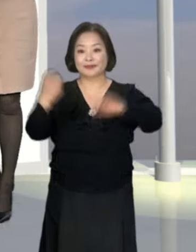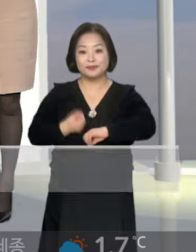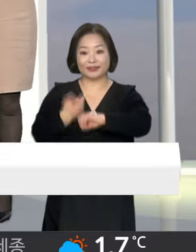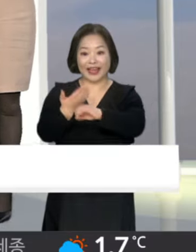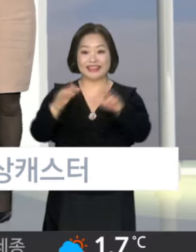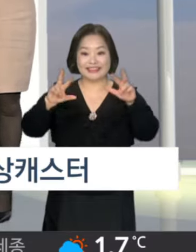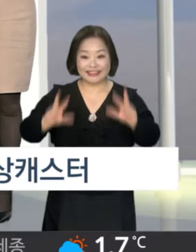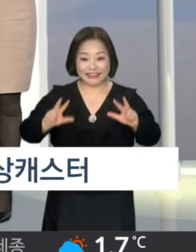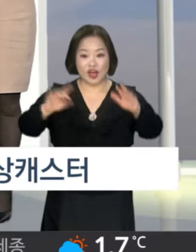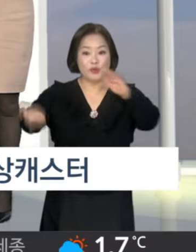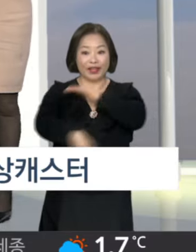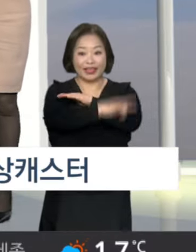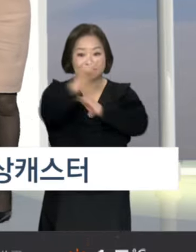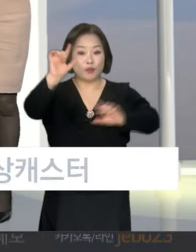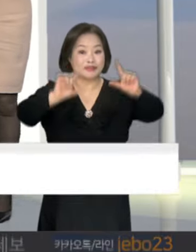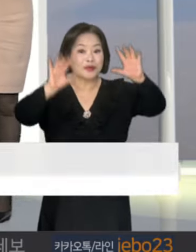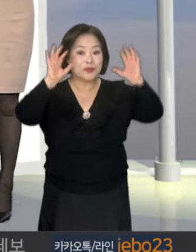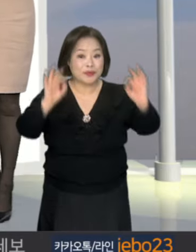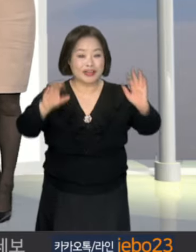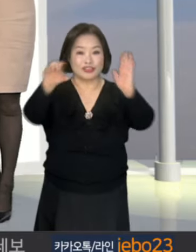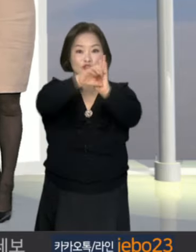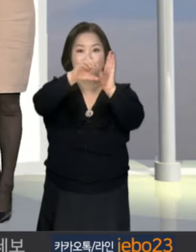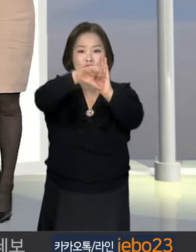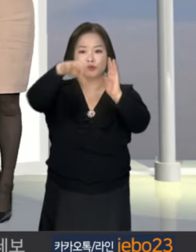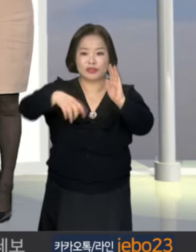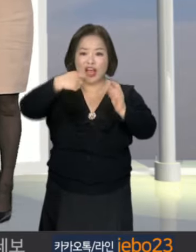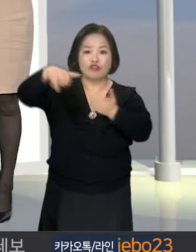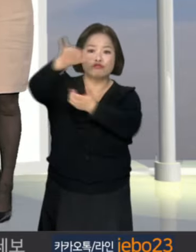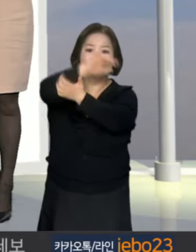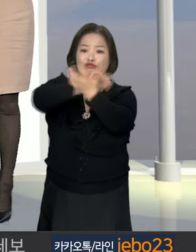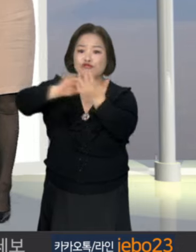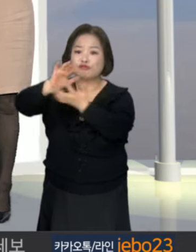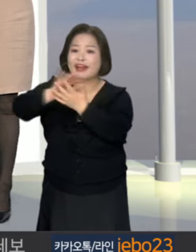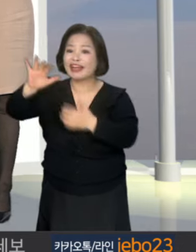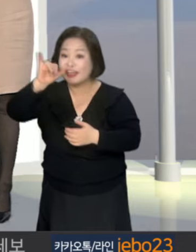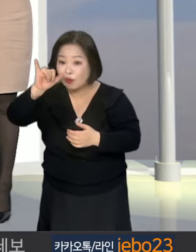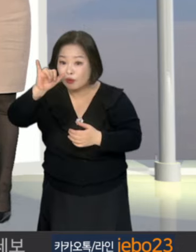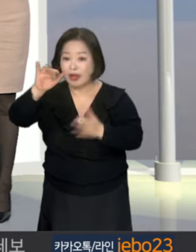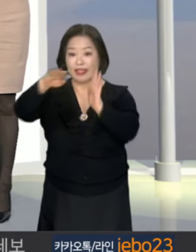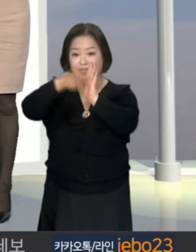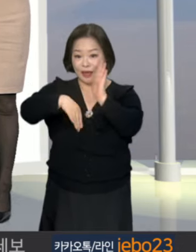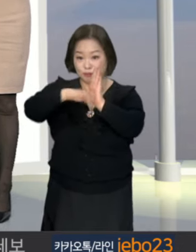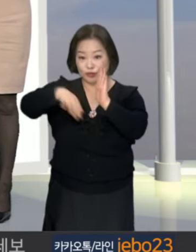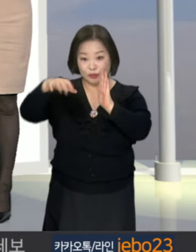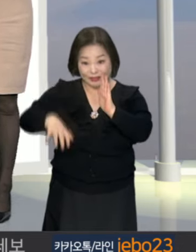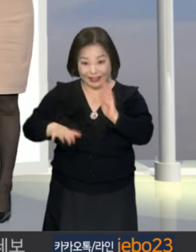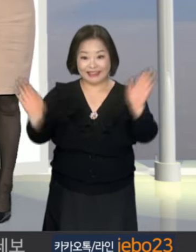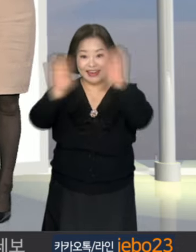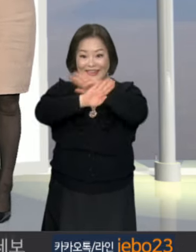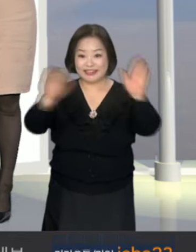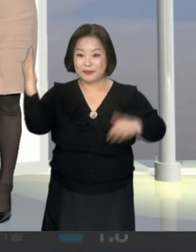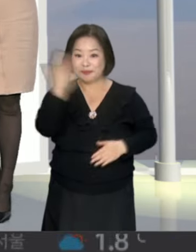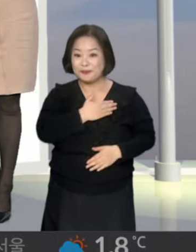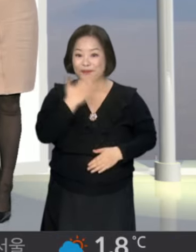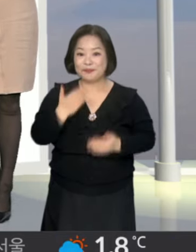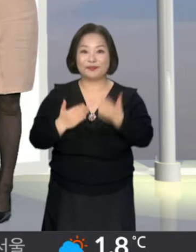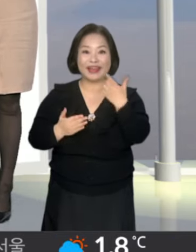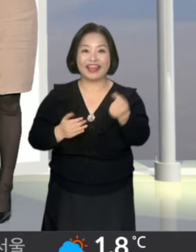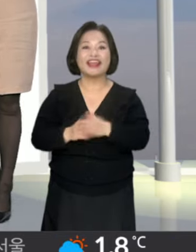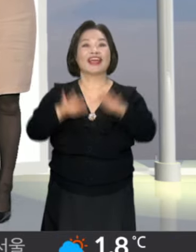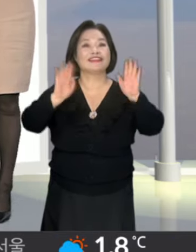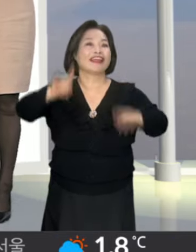지금 이 시각 위성 영상 보시면 중부지방에 구름이 많이 끼어 있고요. 반대로 남부는 비교적 맑은 하늘이 드러나